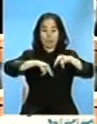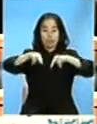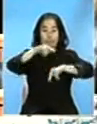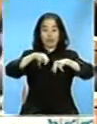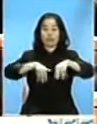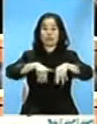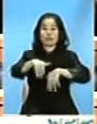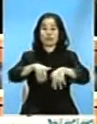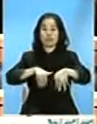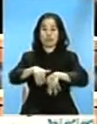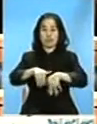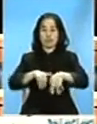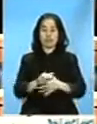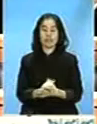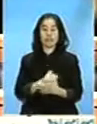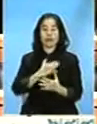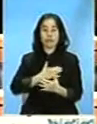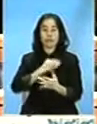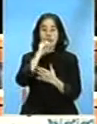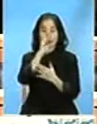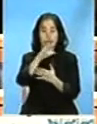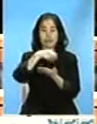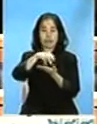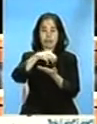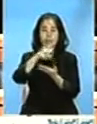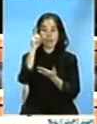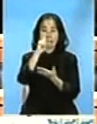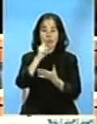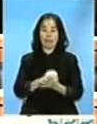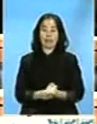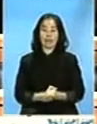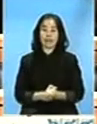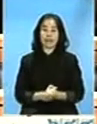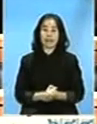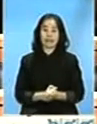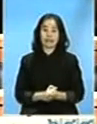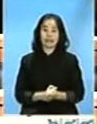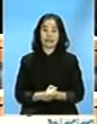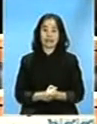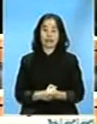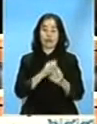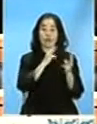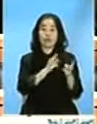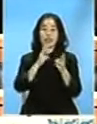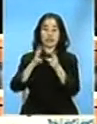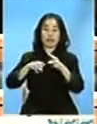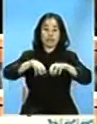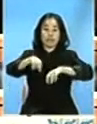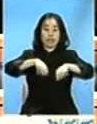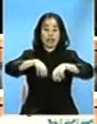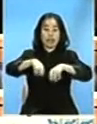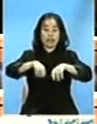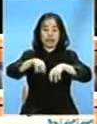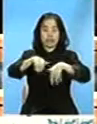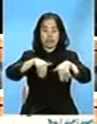ซึ่งกับผมขอกราบเรียนอย่างนี้นะครับ องค์การบริหารปกครองส่วนท้องถิ่นใน